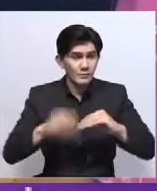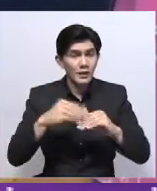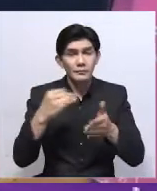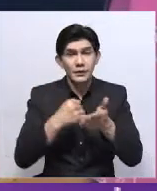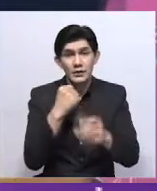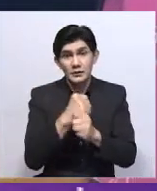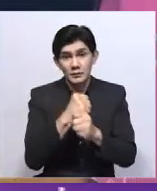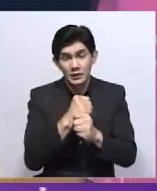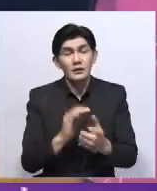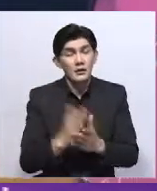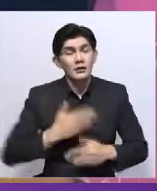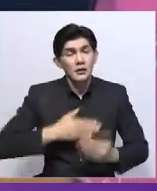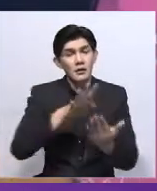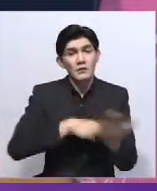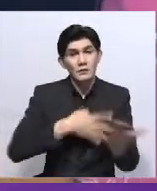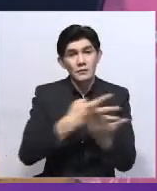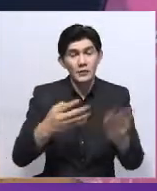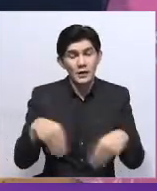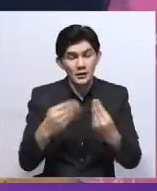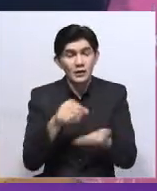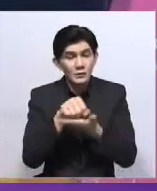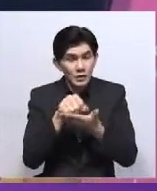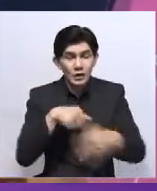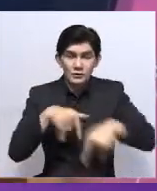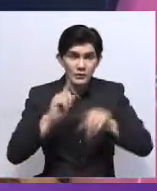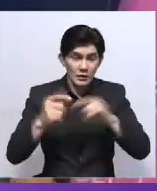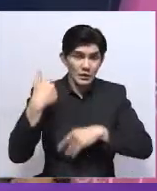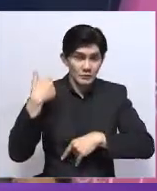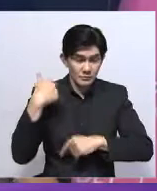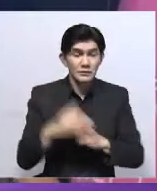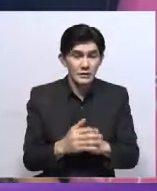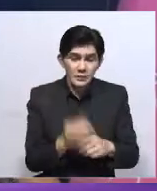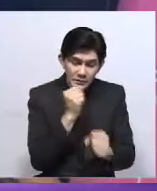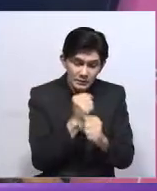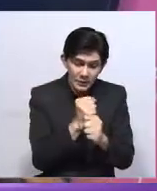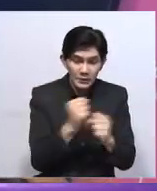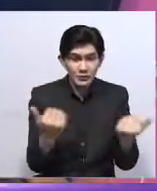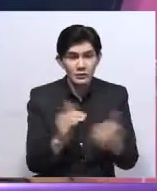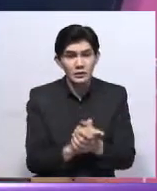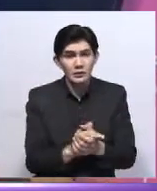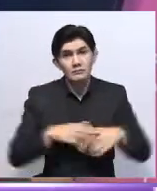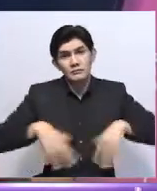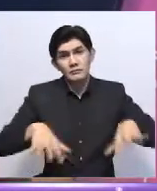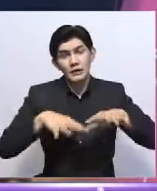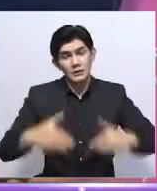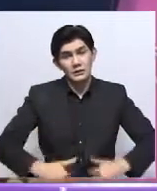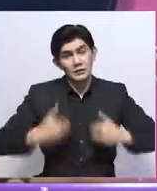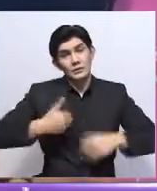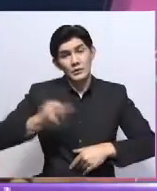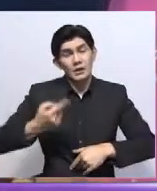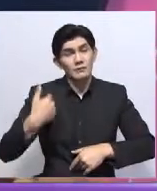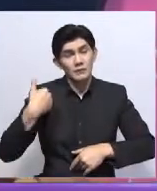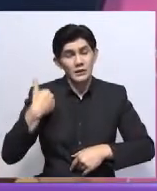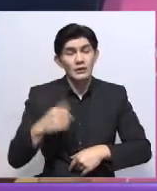สะดวกนะครับเราสามารถวางแผนที่จะมารับบริการประชาชนแม้แต่เราทำงานในปกติในชีวิตประจำวันเ